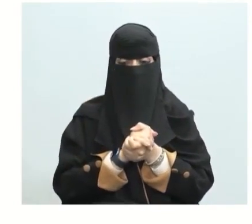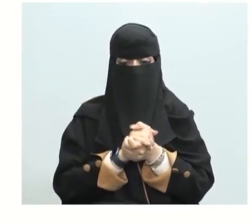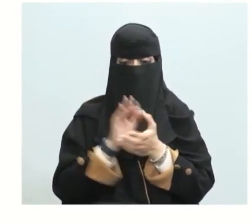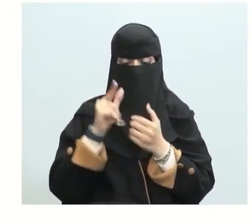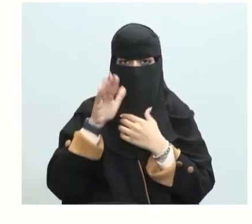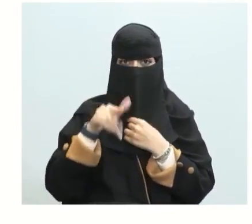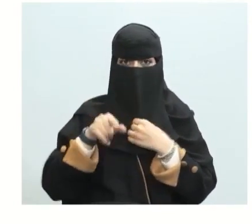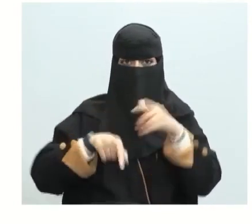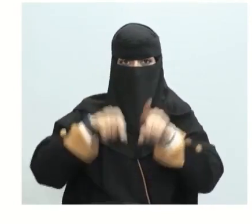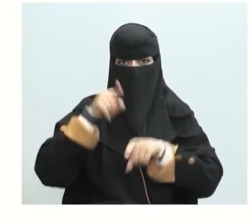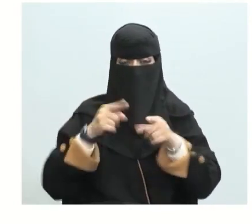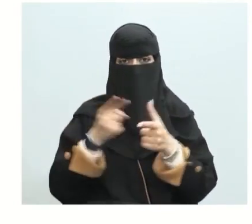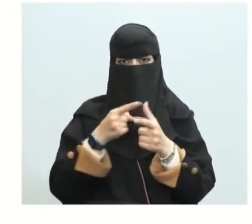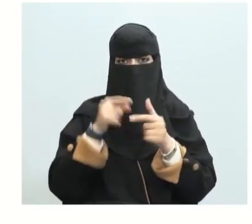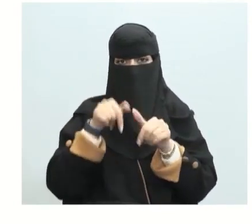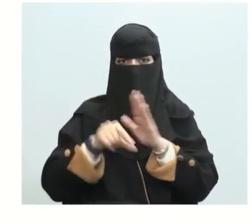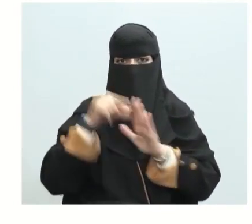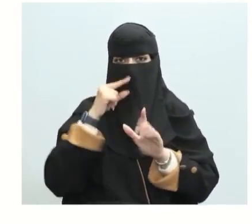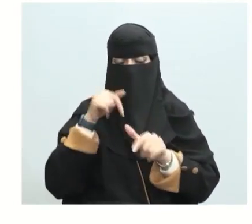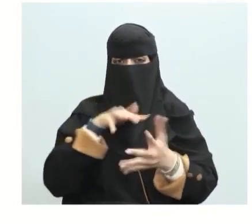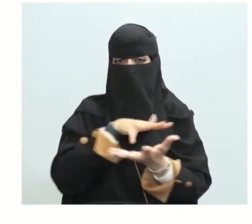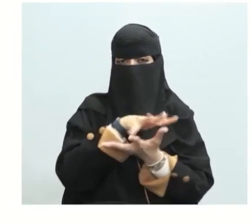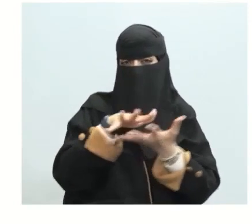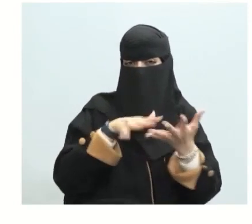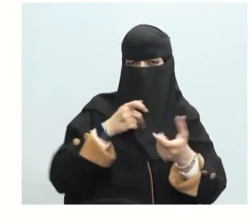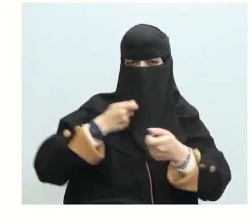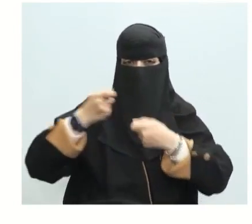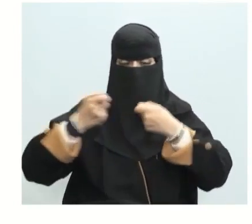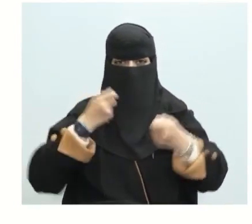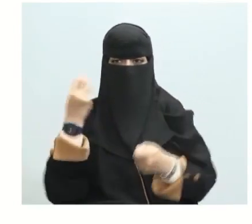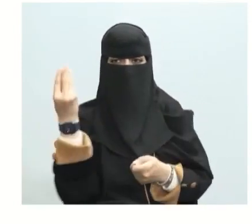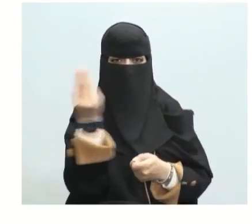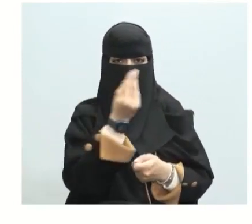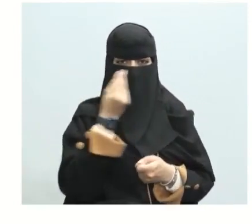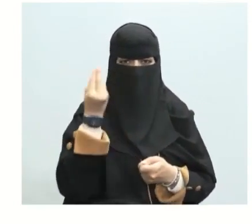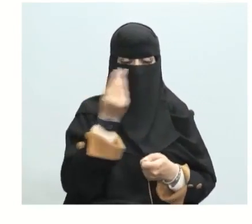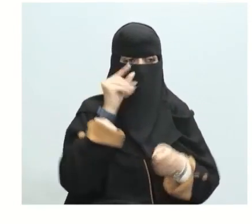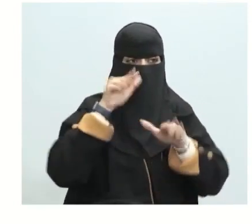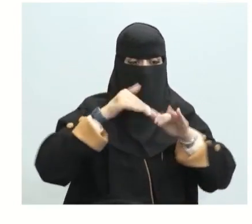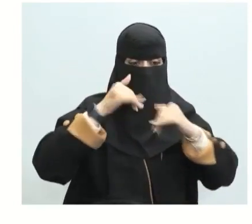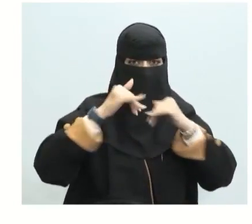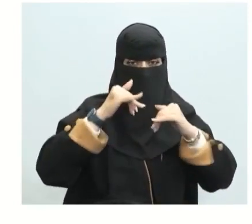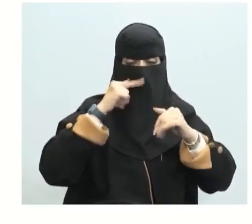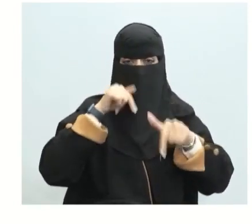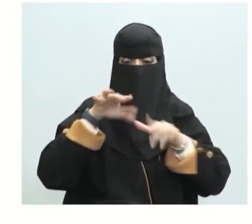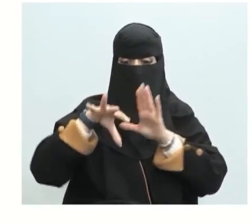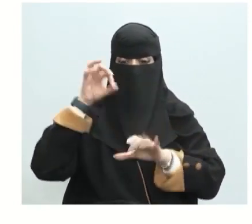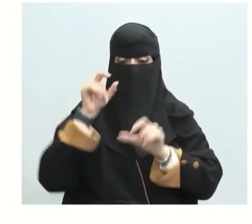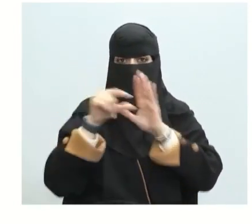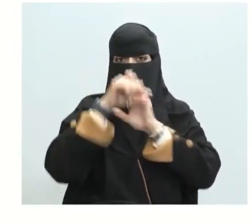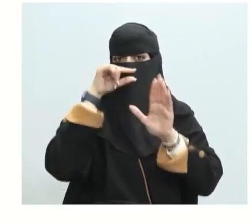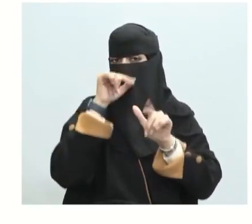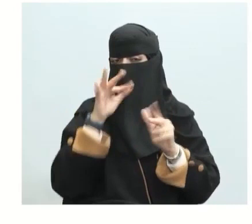وتقارن بينهما الموضوع هنا مشكله الباعه المتجولين في الشوارع هذا موضوع ضع عنوانا او